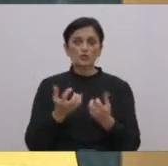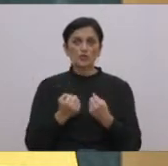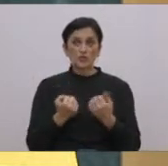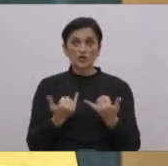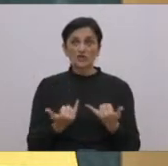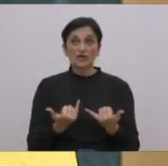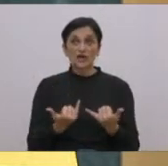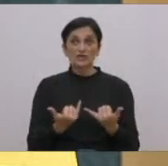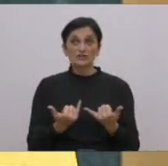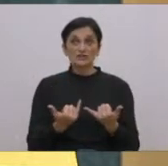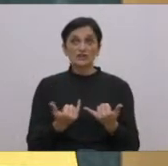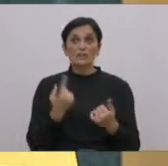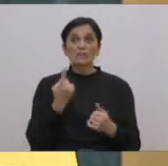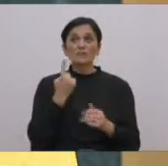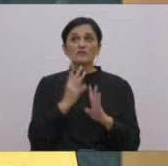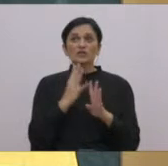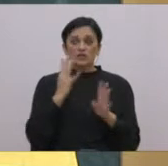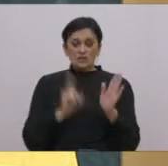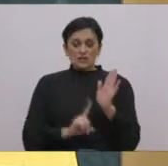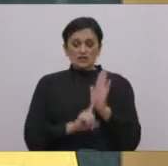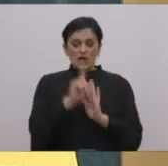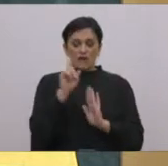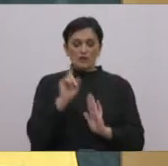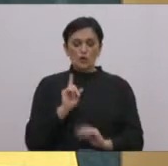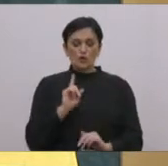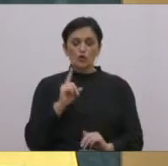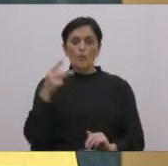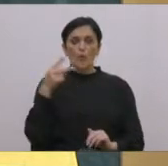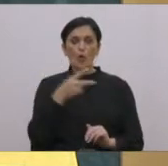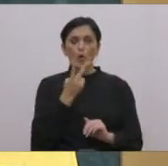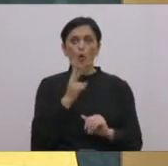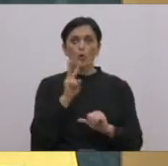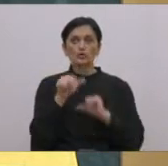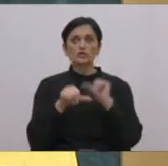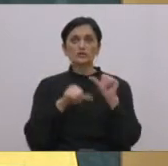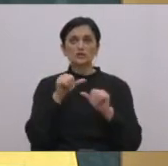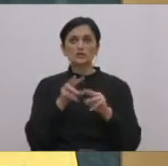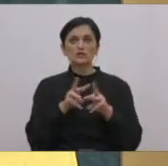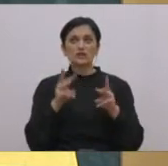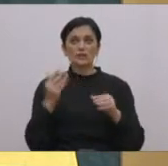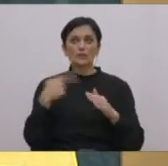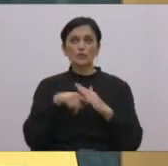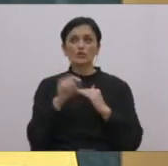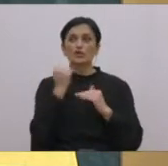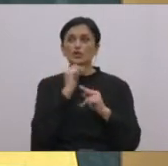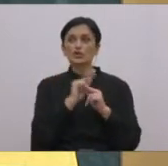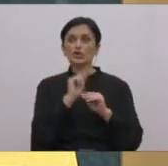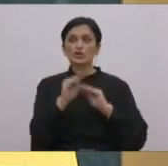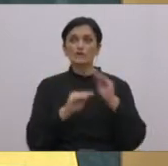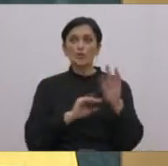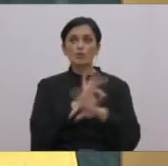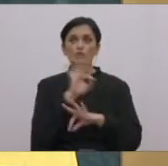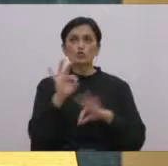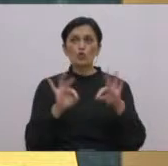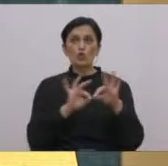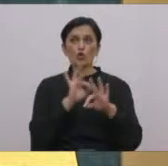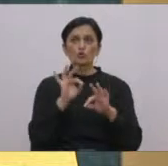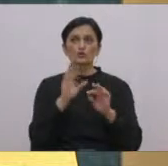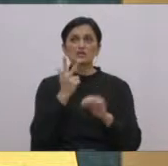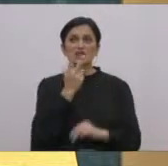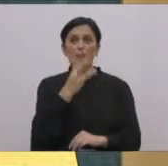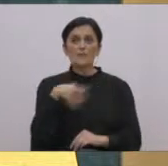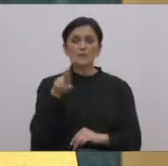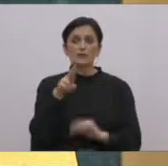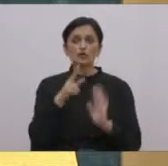gres. Pirolic și David Repimitirom, urieta zozda urțel, s-a ministrul smier, infrastructurul proiecte și s-a imiliard,